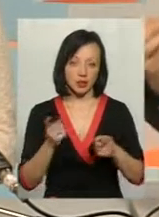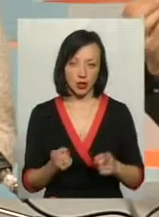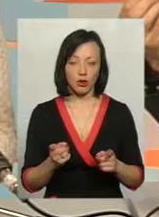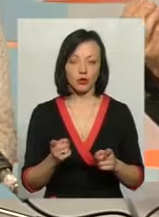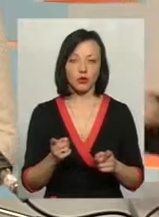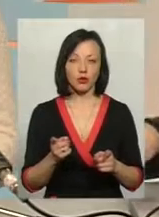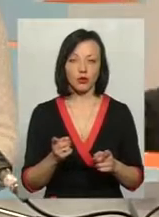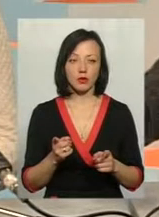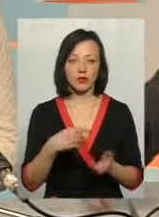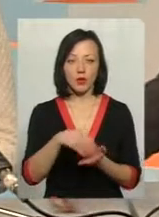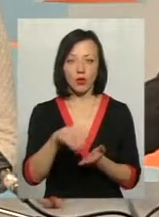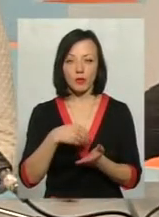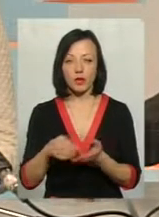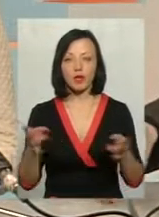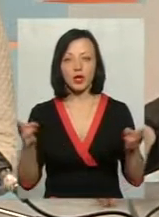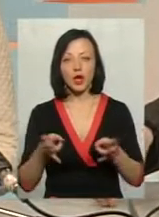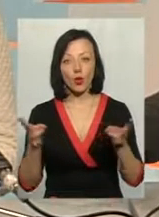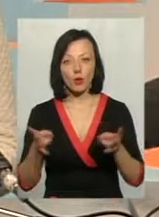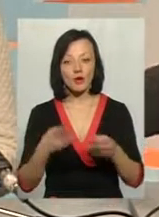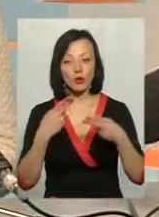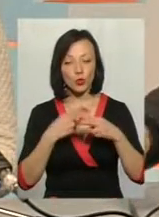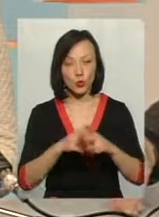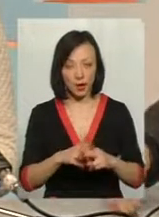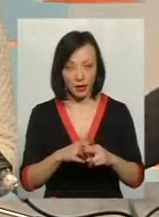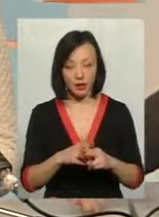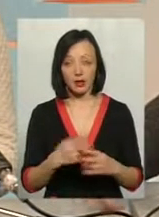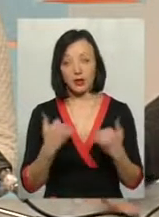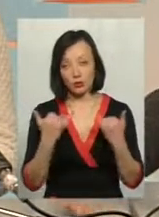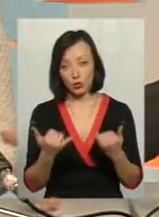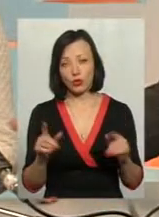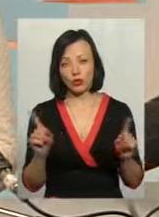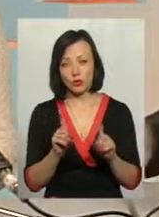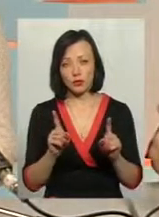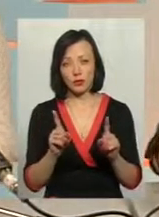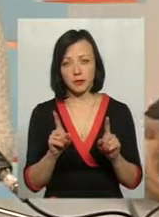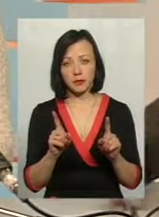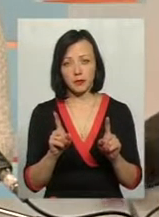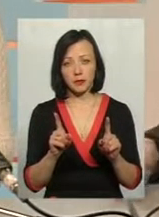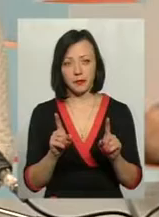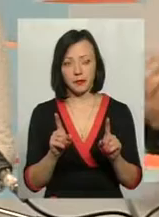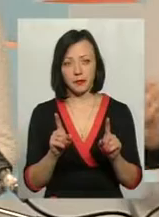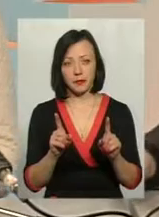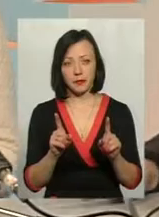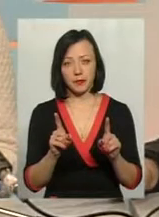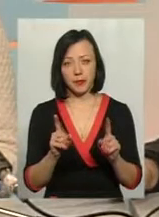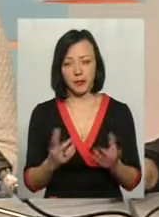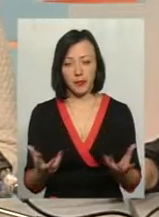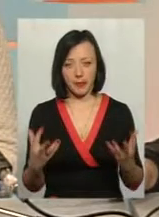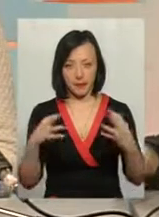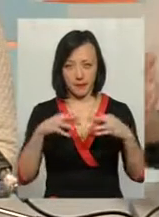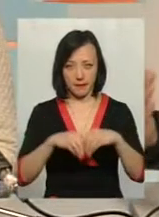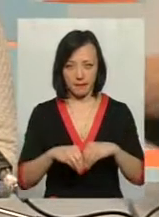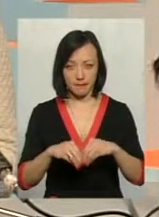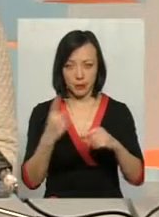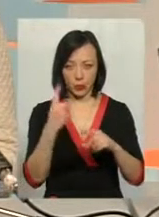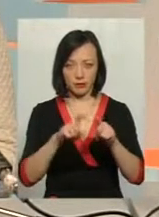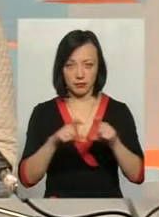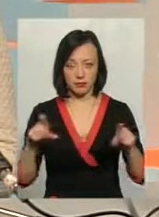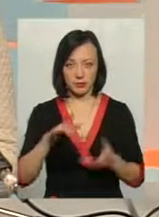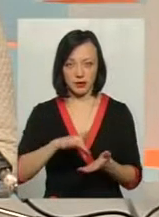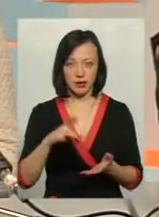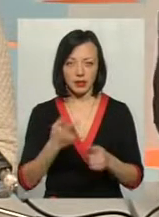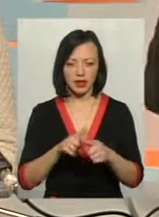в закупівлю необхідної техніки для того, аби зв'язати всю цю інфраструктуру в єдине ціле. Тому що, зрозумійте,